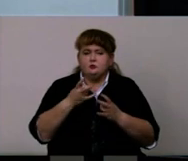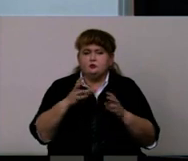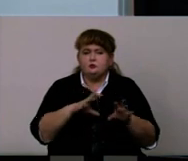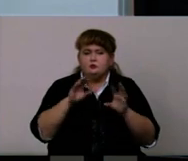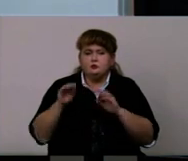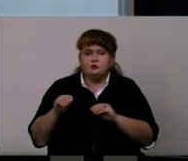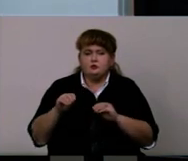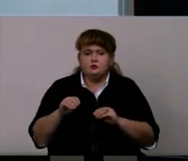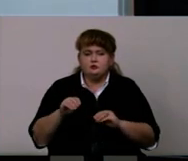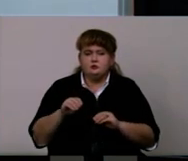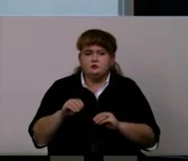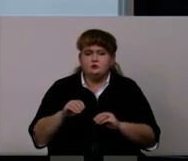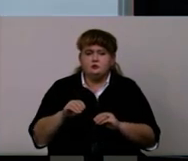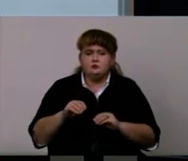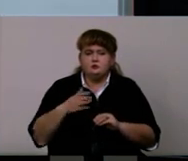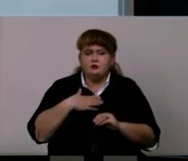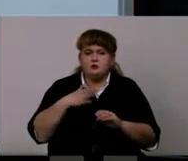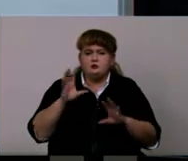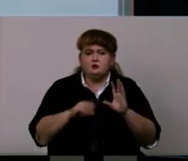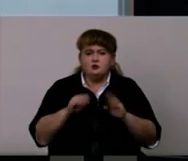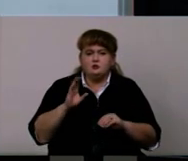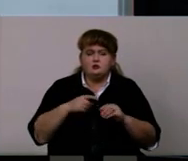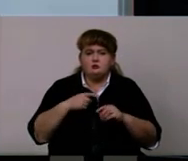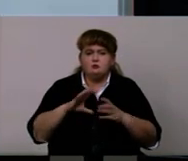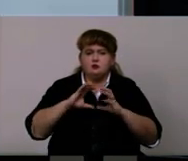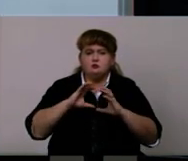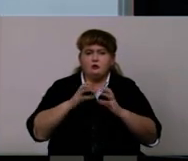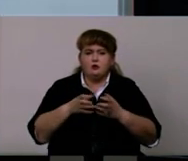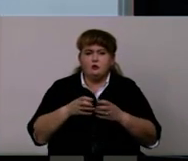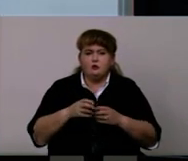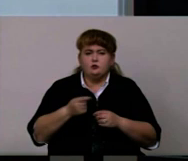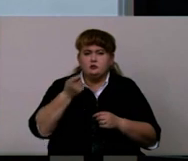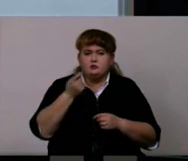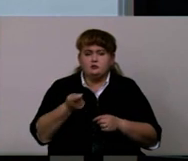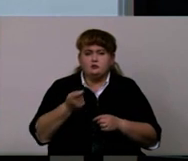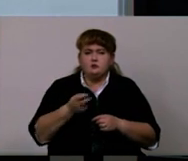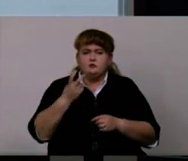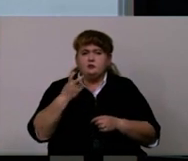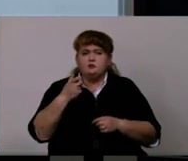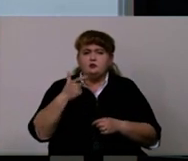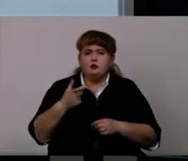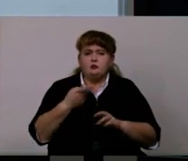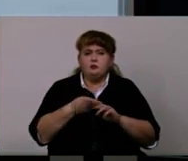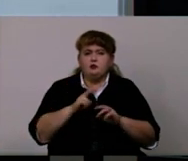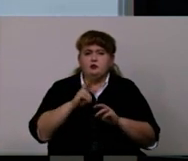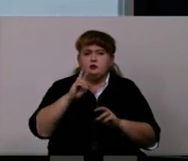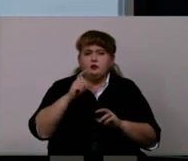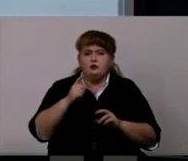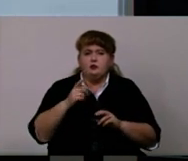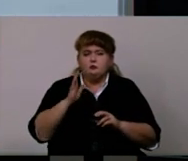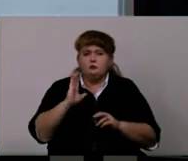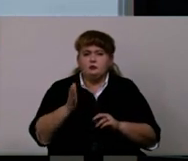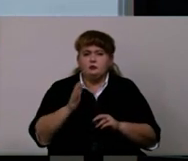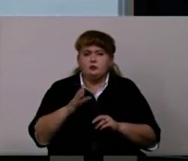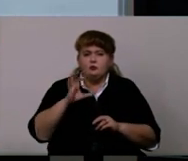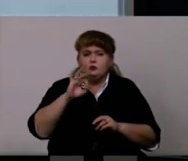перевести наше значение в международную систему единиц. 200 грамм переводим в килограммы, это